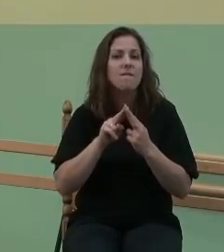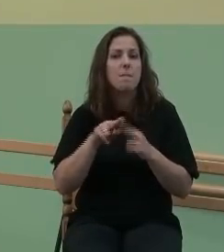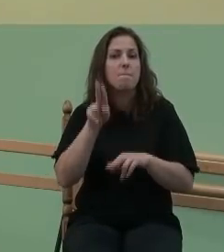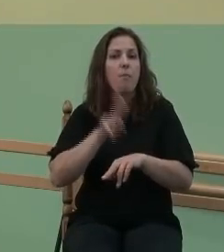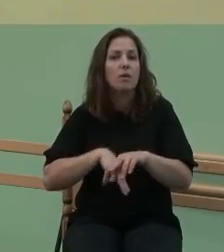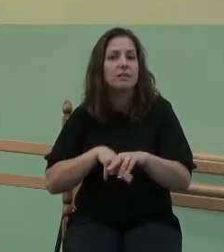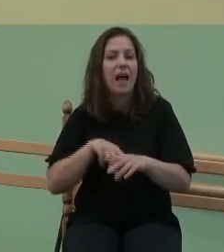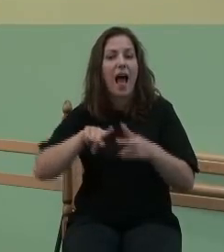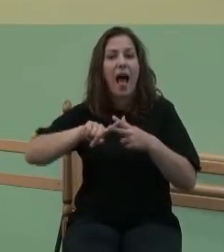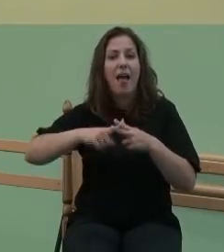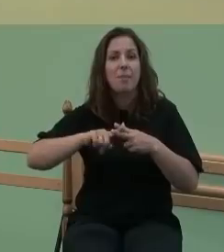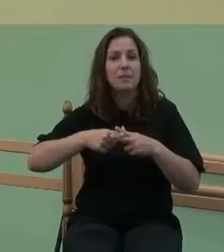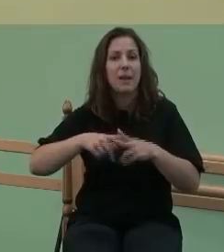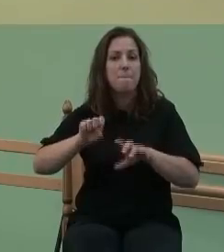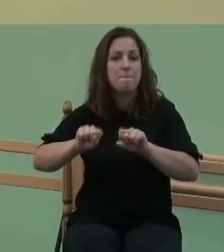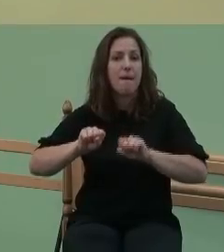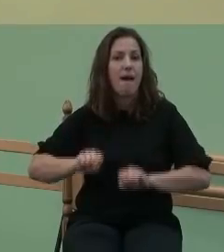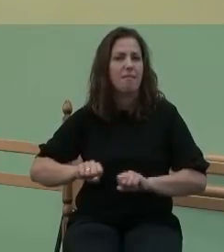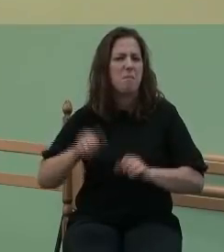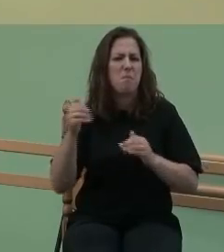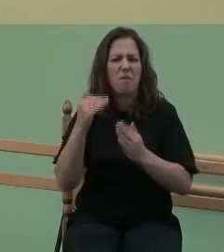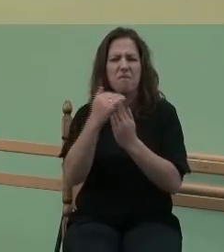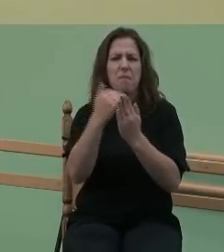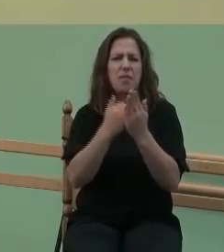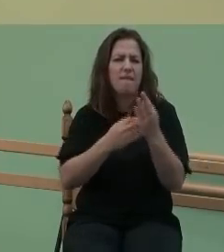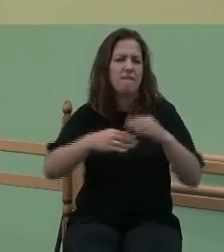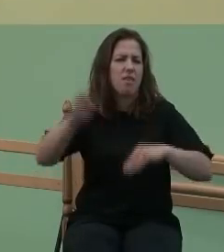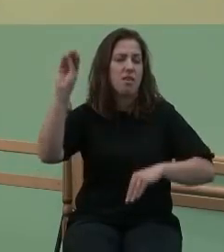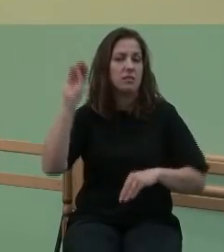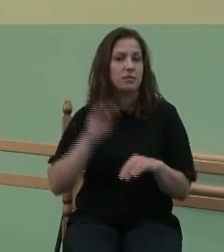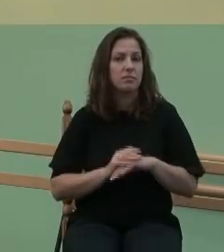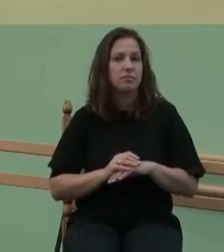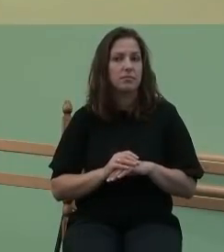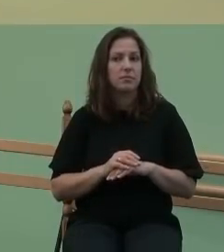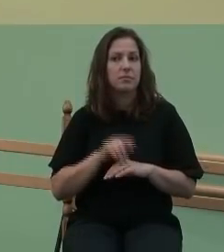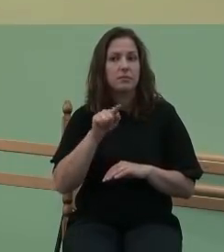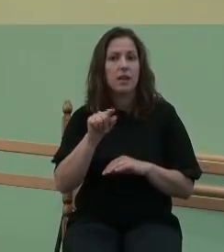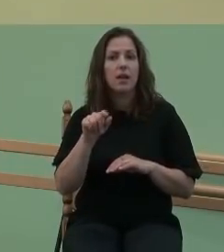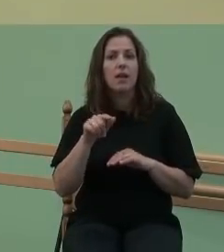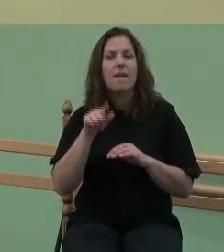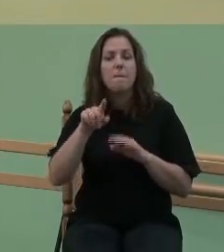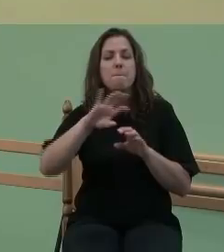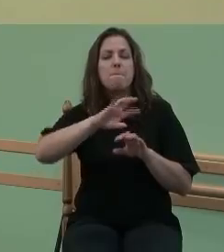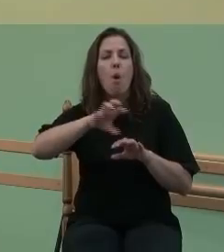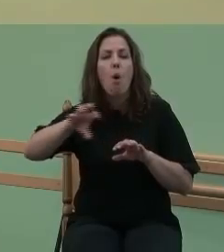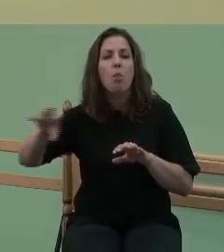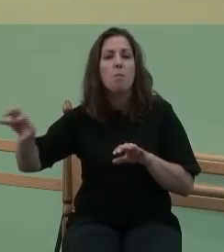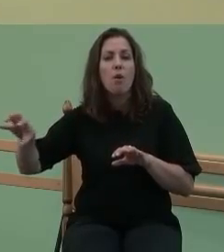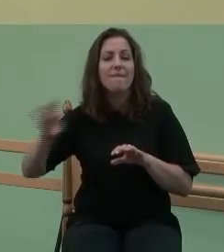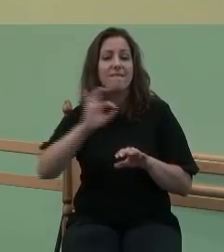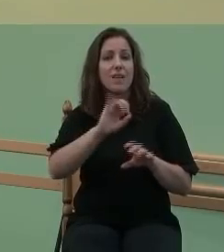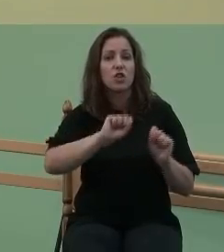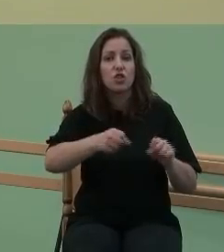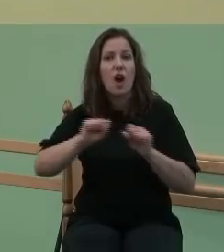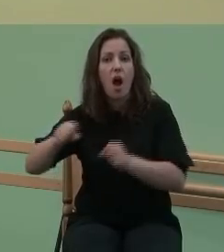policja, administracja, bank, mogłabym wymieniać jeszcze długo. To są wszystkie te podmioty, które swoim